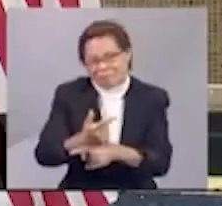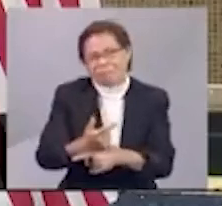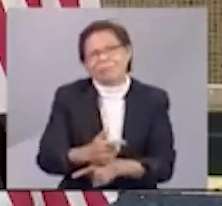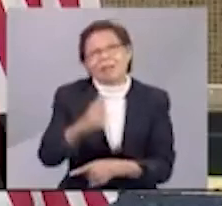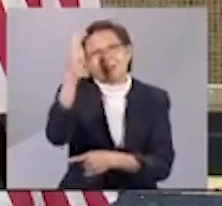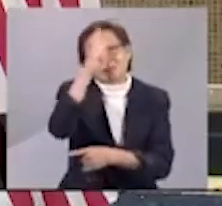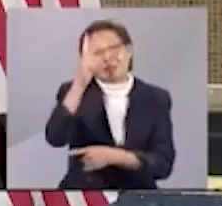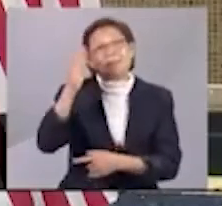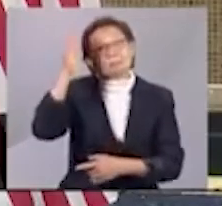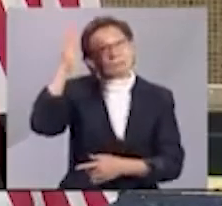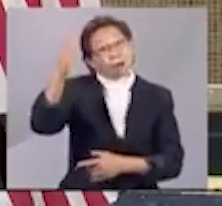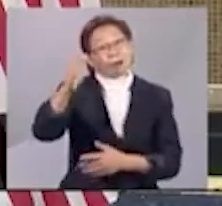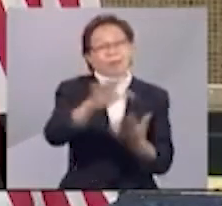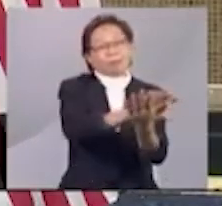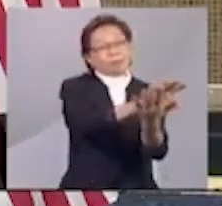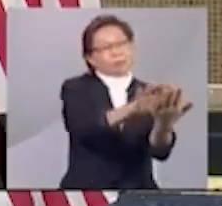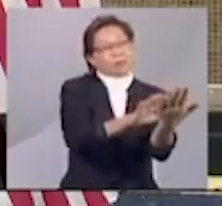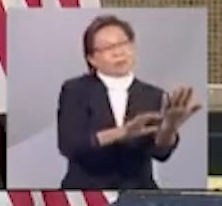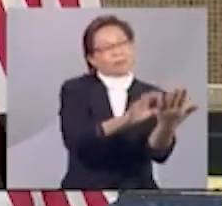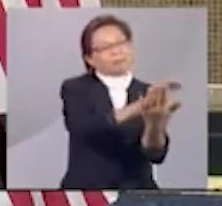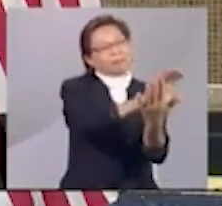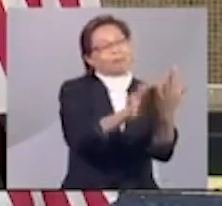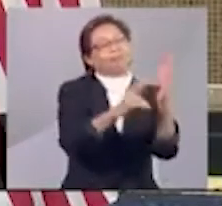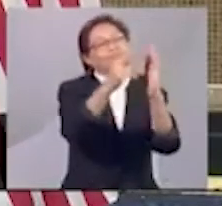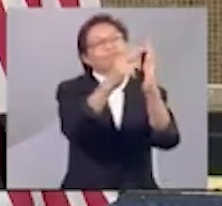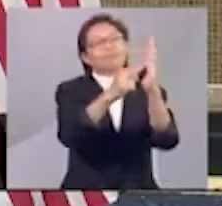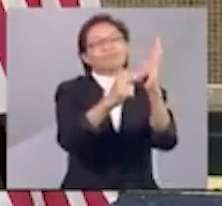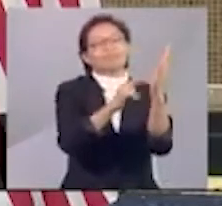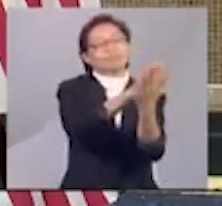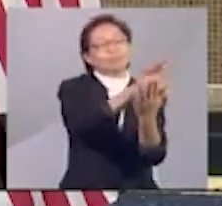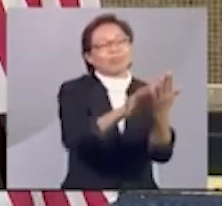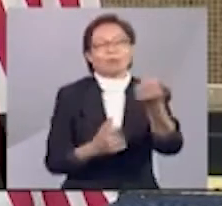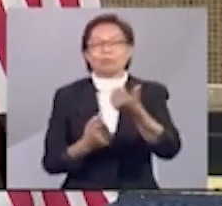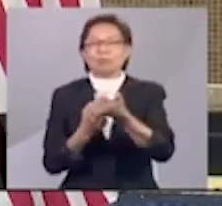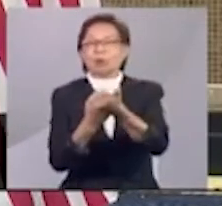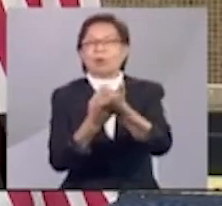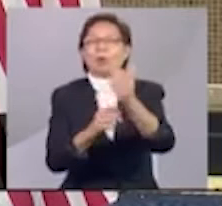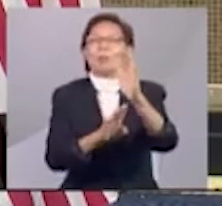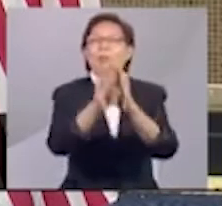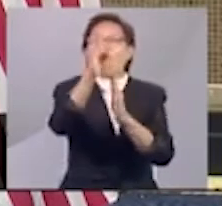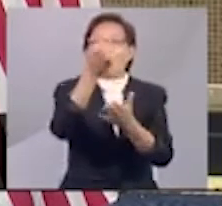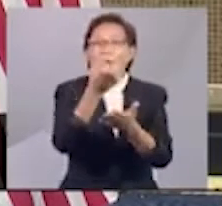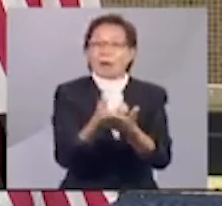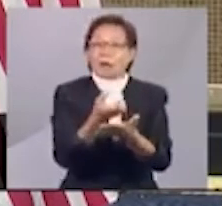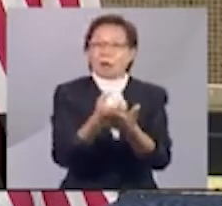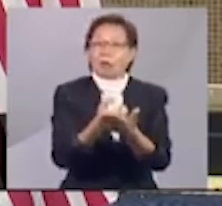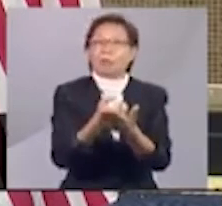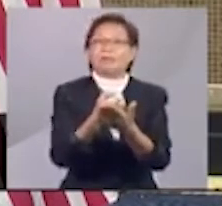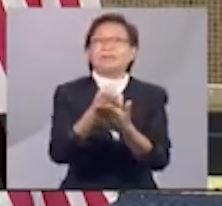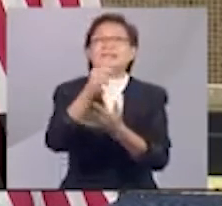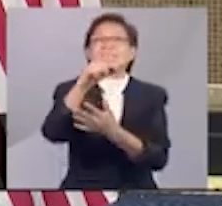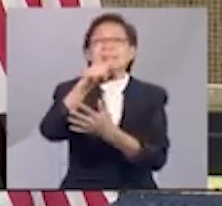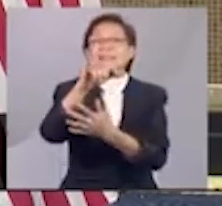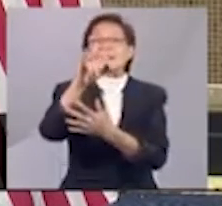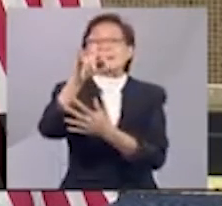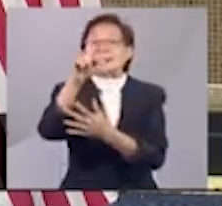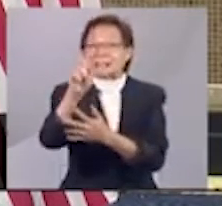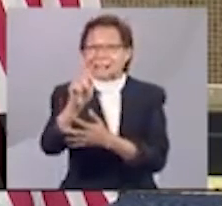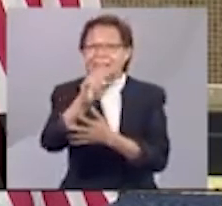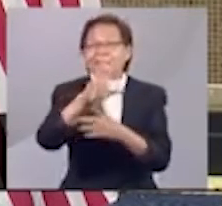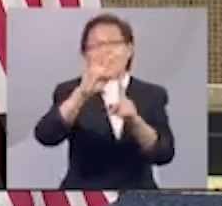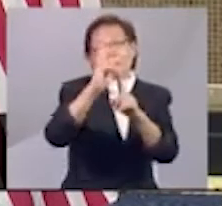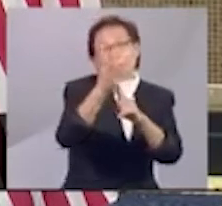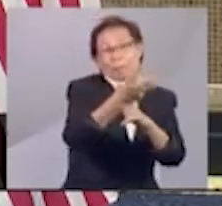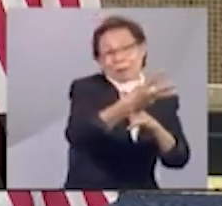Hai kerjaan juga akan merangkai dasar untuk menyokong pertumbuhan ekonomi GG dan kebajikan